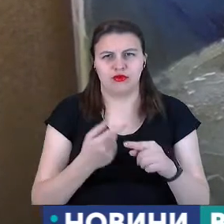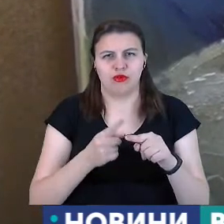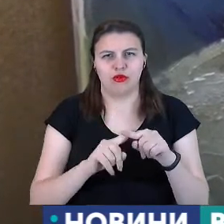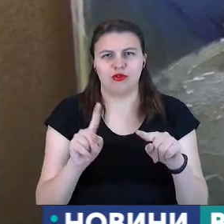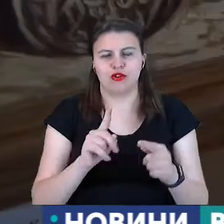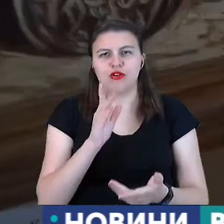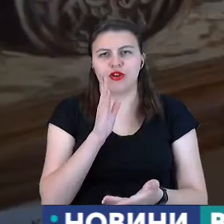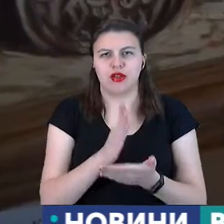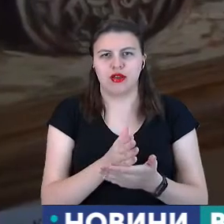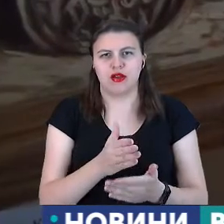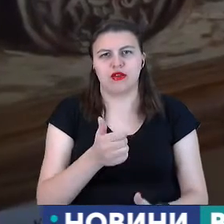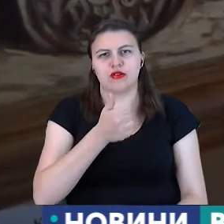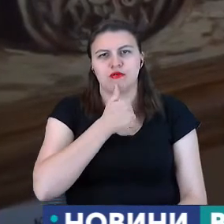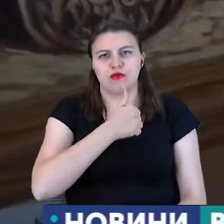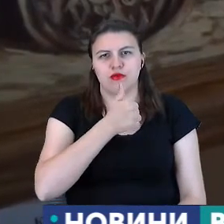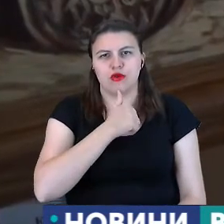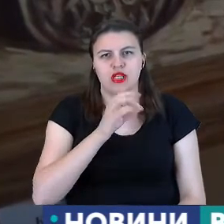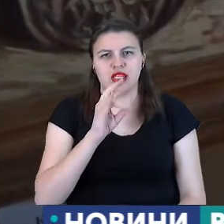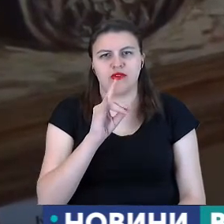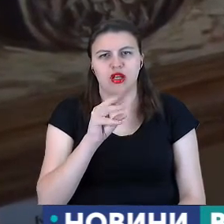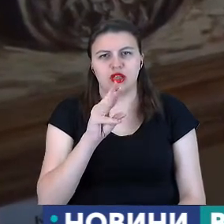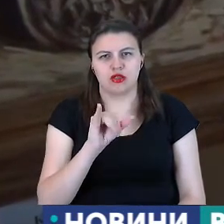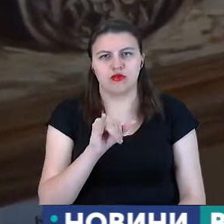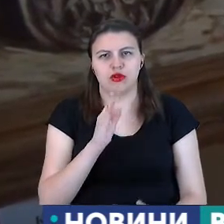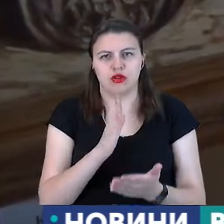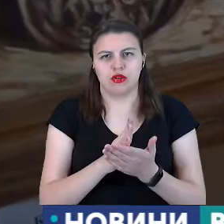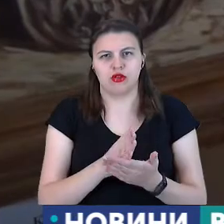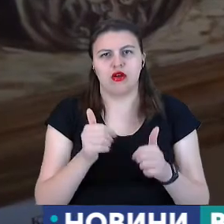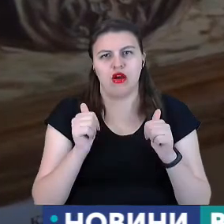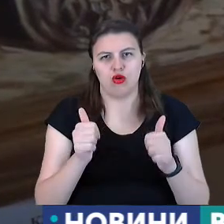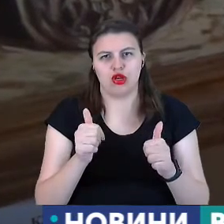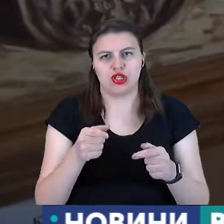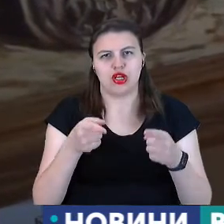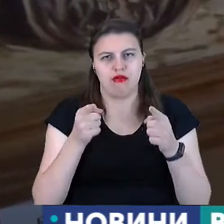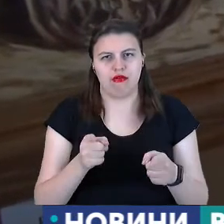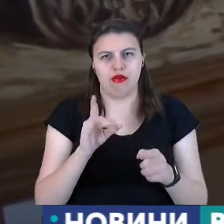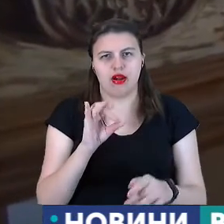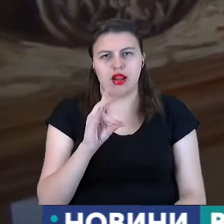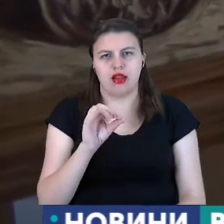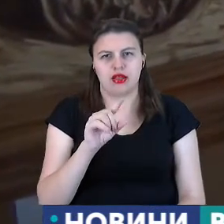спроби символізму, є хороший реалізм, є дуже